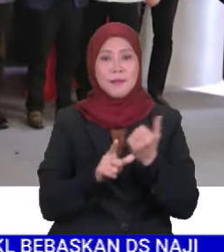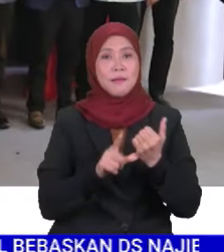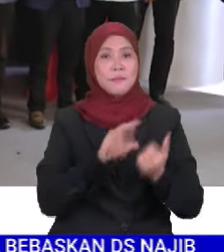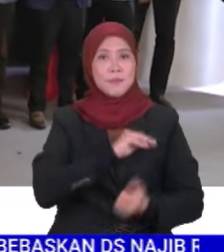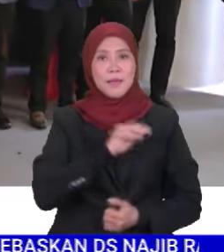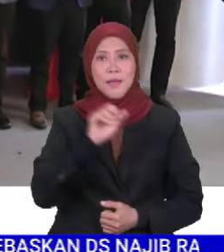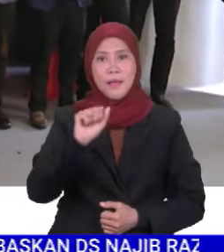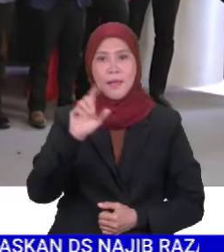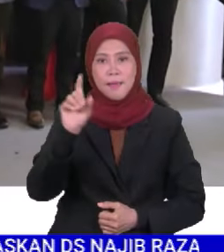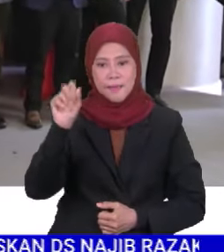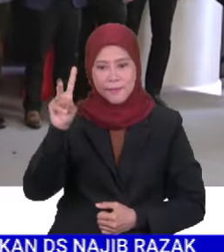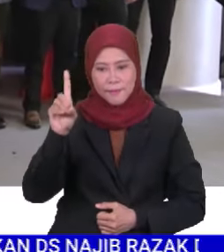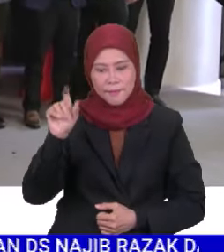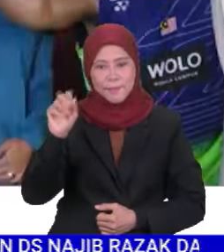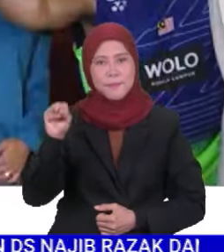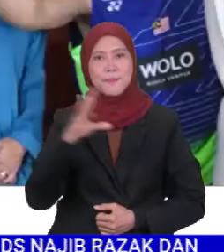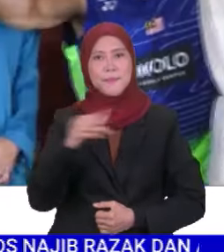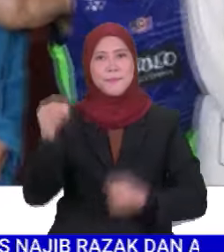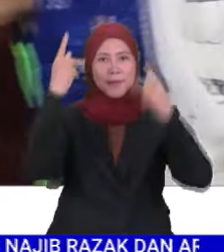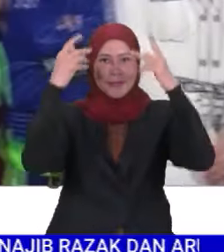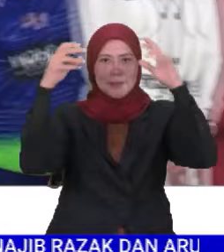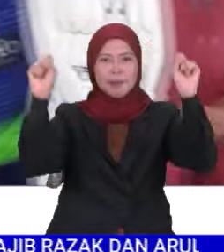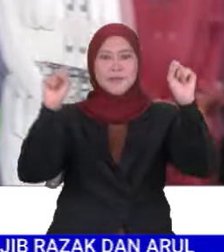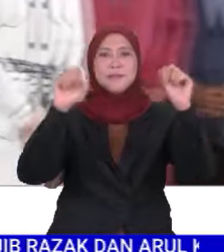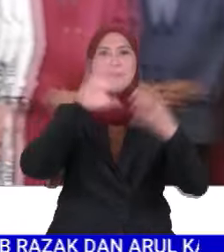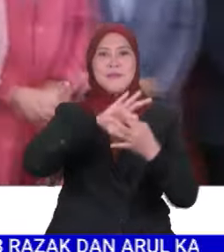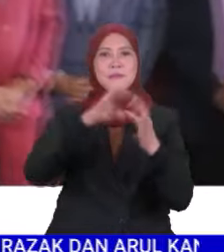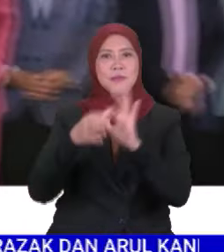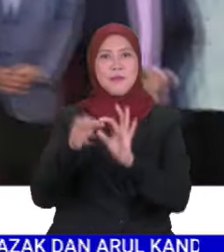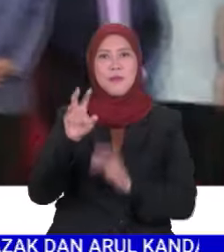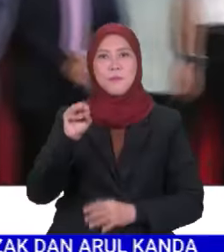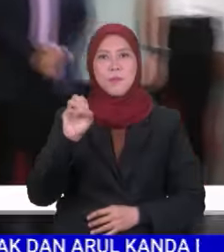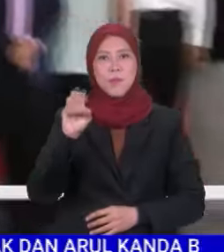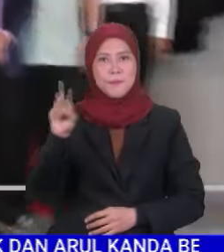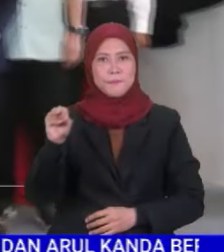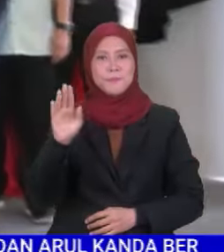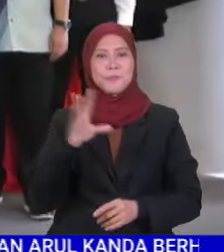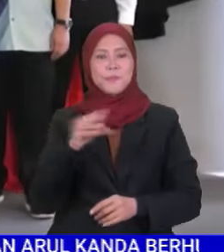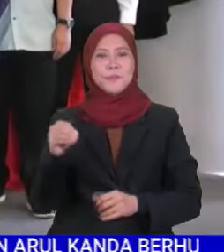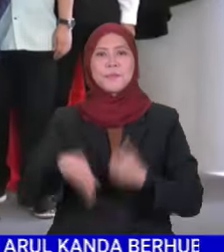Adam Adly Abdul Halim majelis Olympic Malaysia